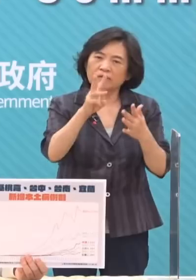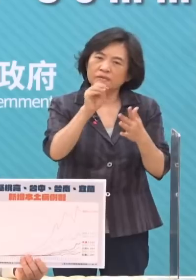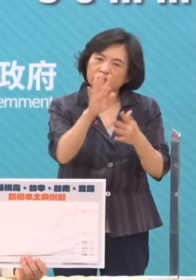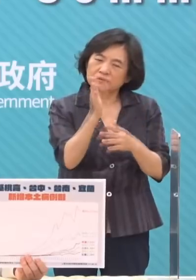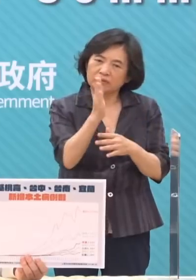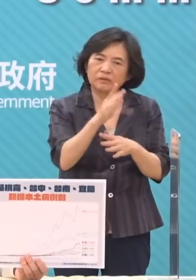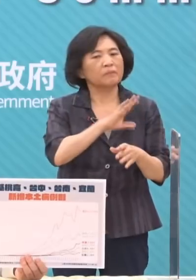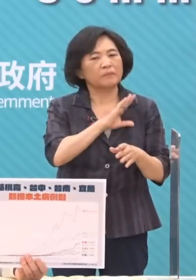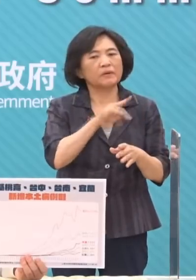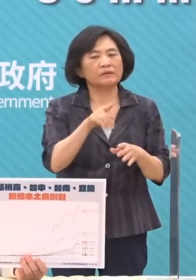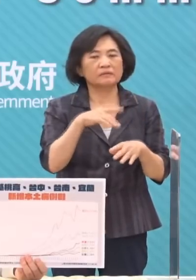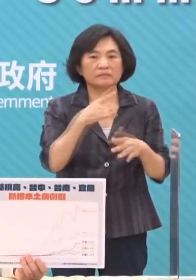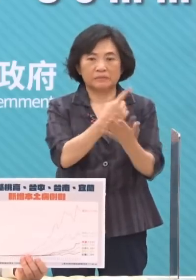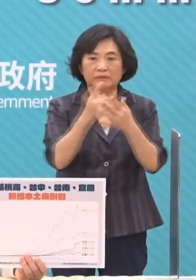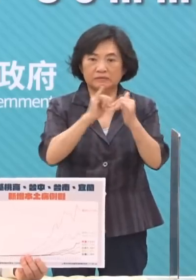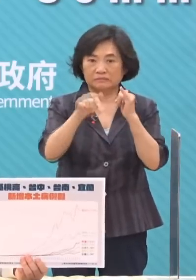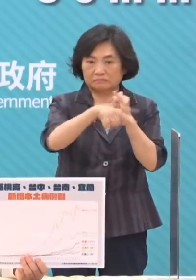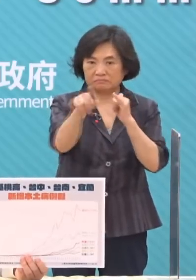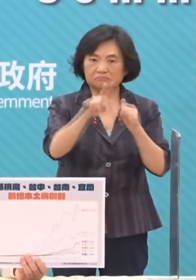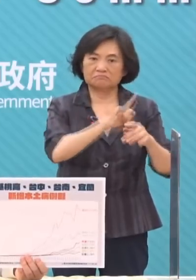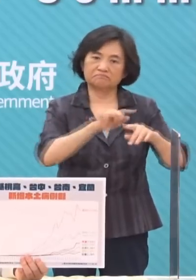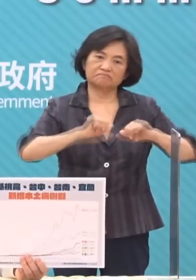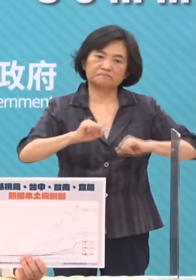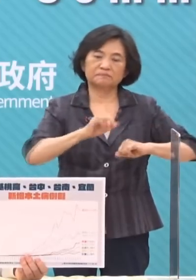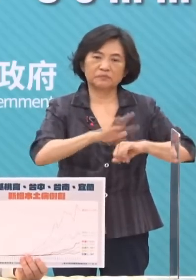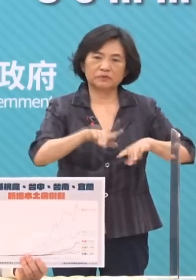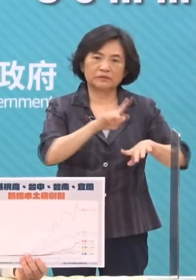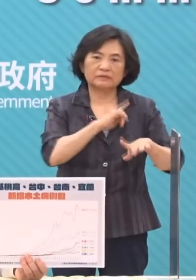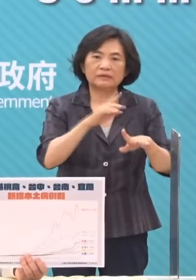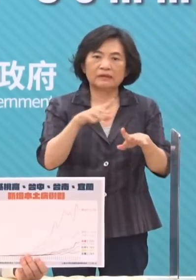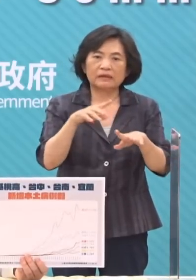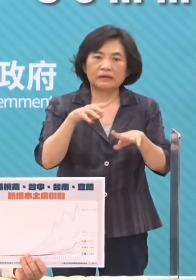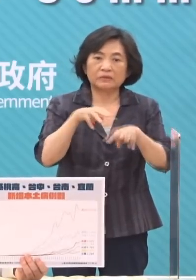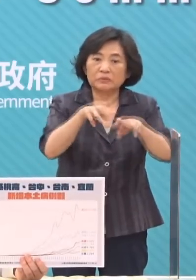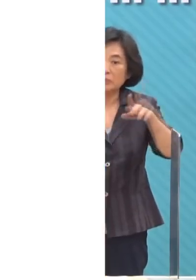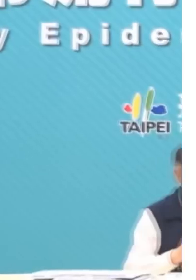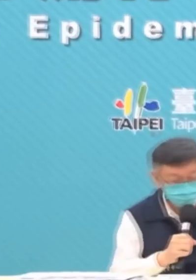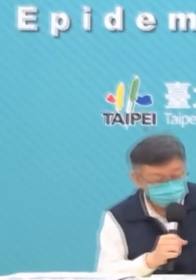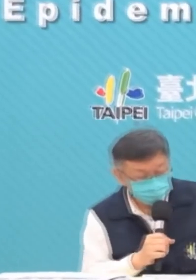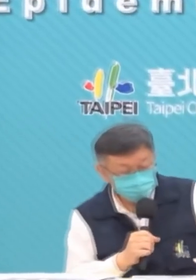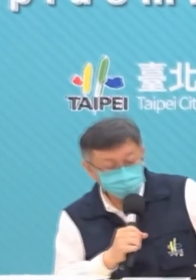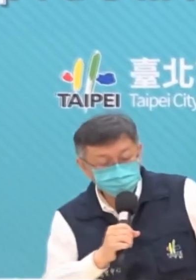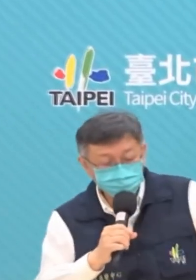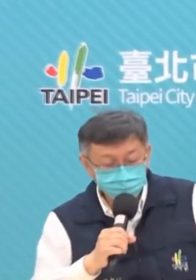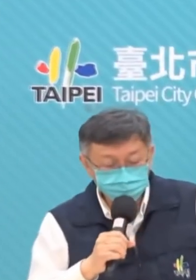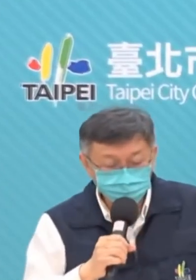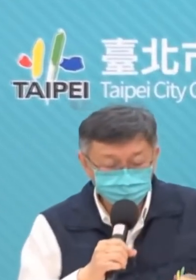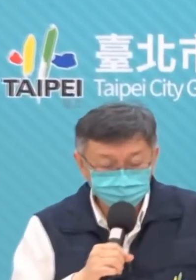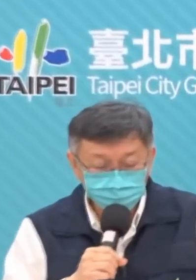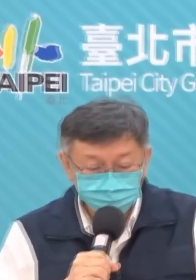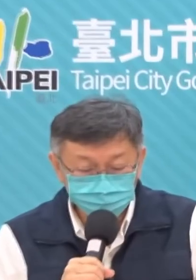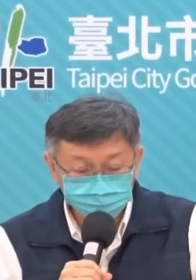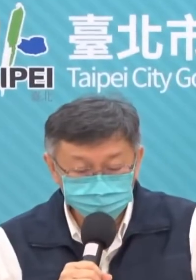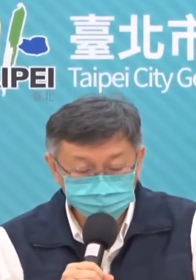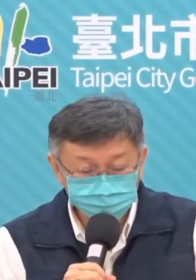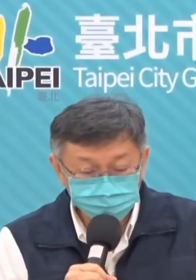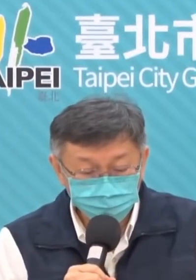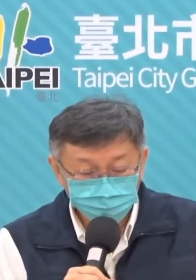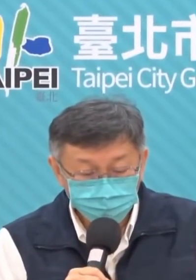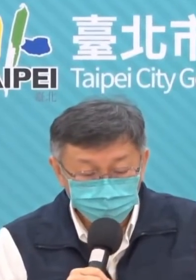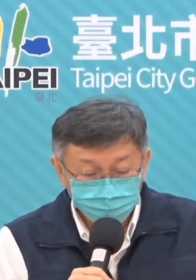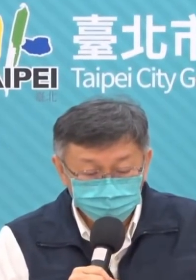一个很大的理由是我们市民朋友都自动自化，会调整他的作息。今天中央公布本土的案例